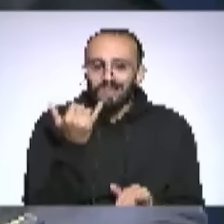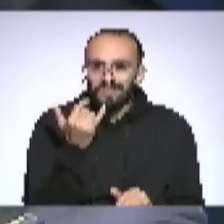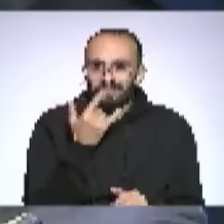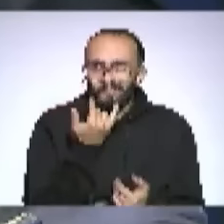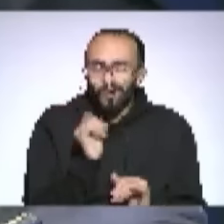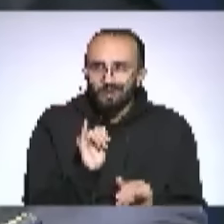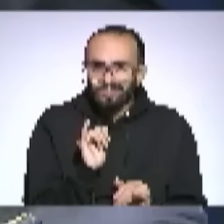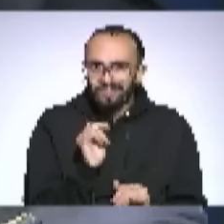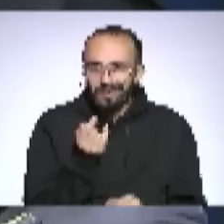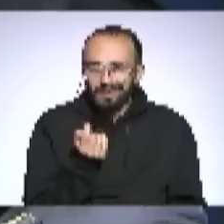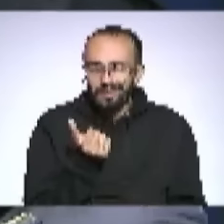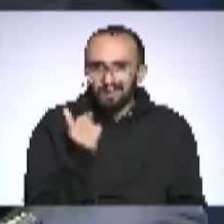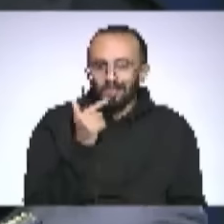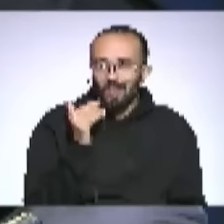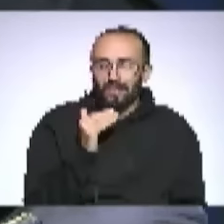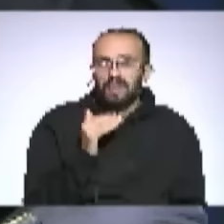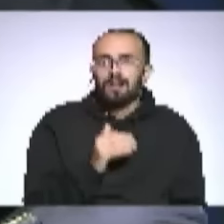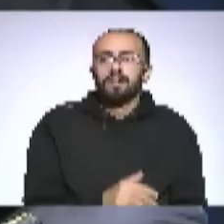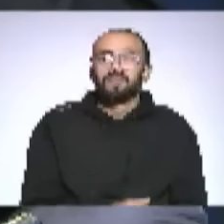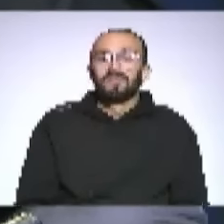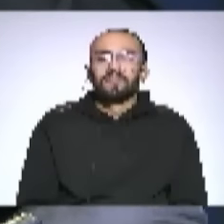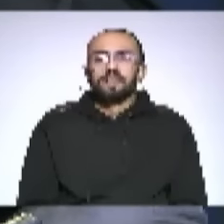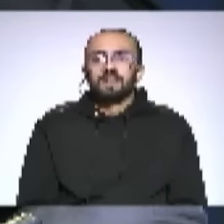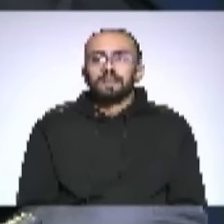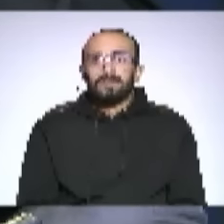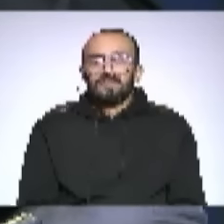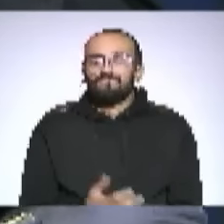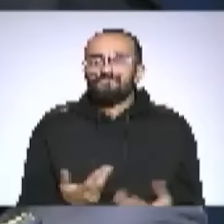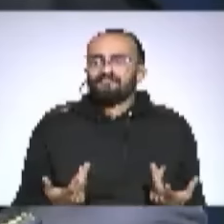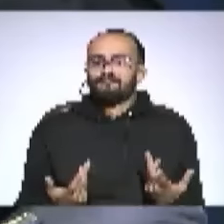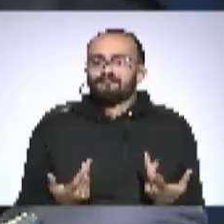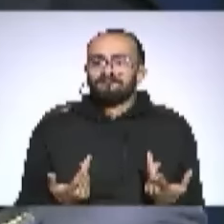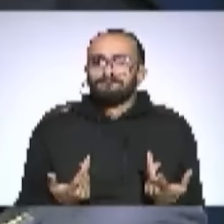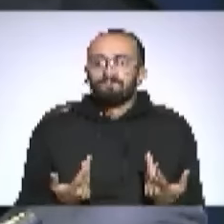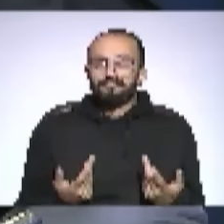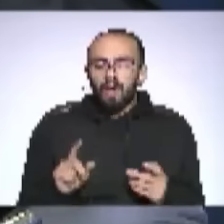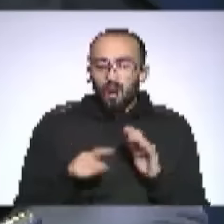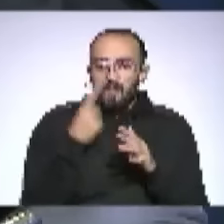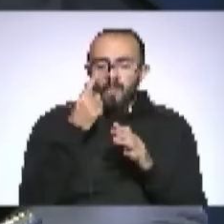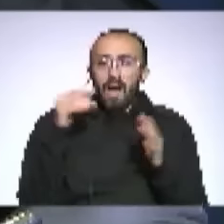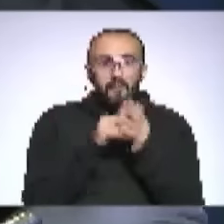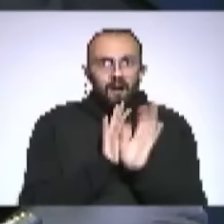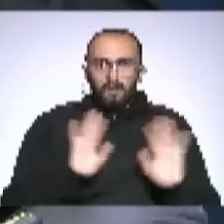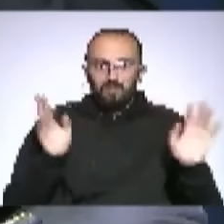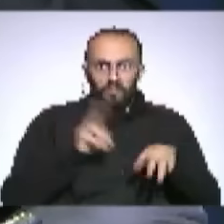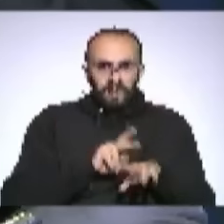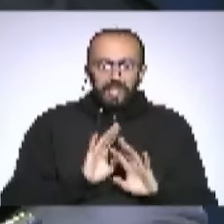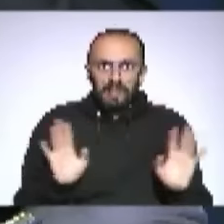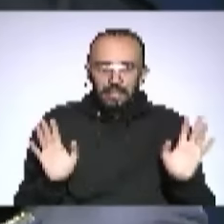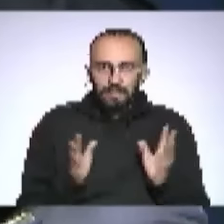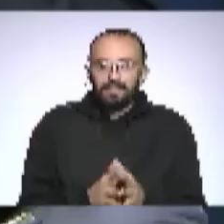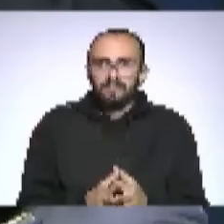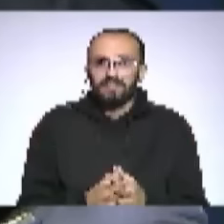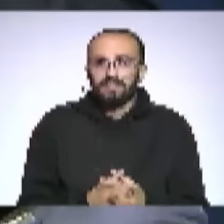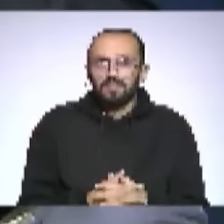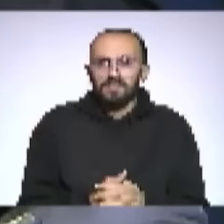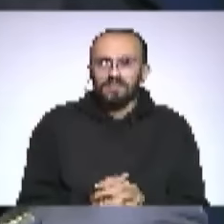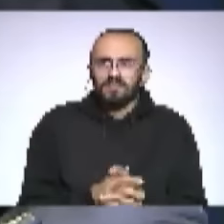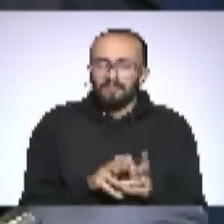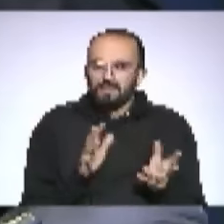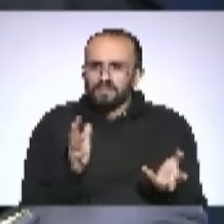قوي يعني وبعدين يقول لك اول مره واخر مره كلام كده